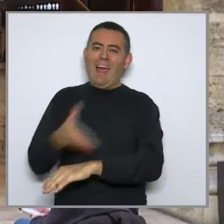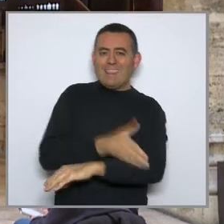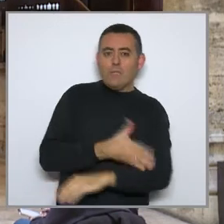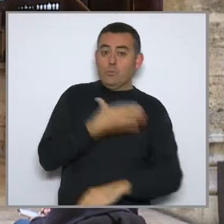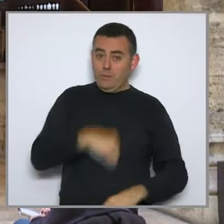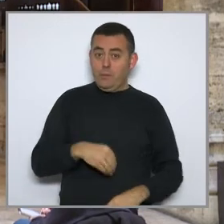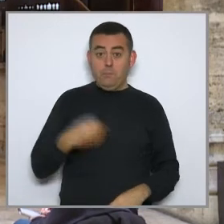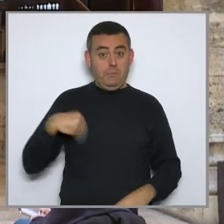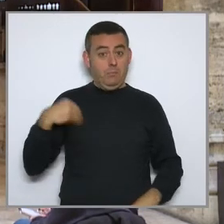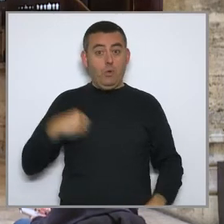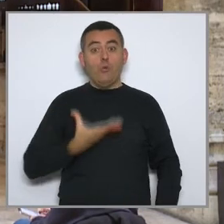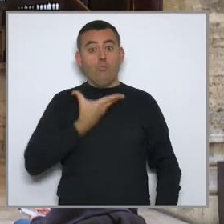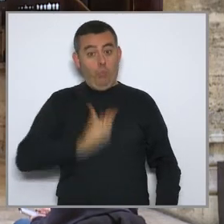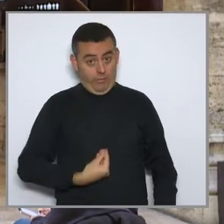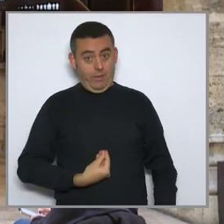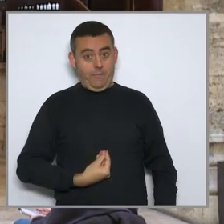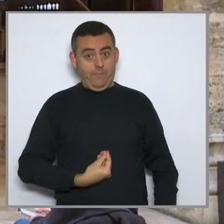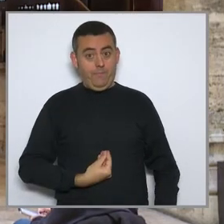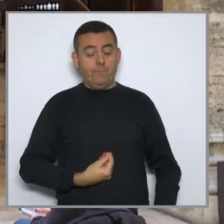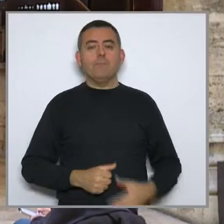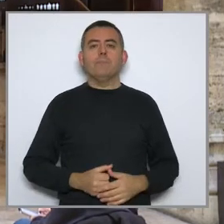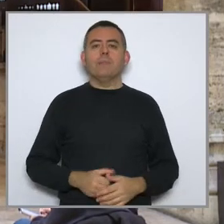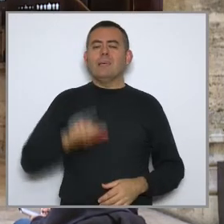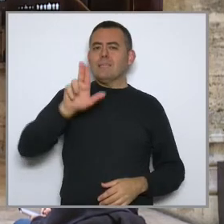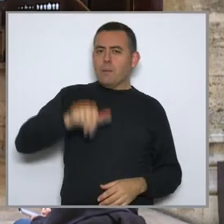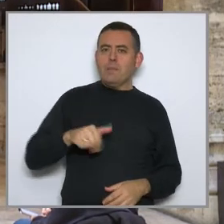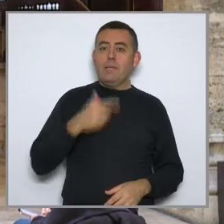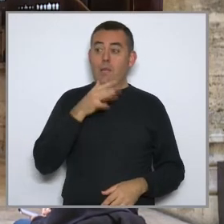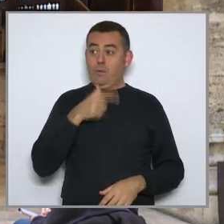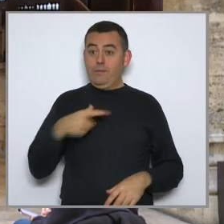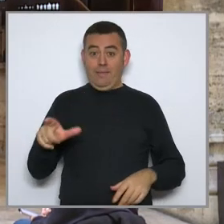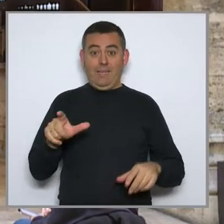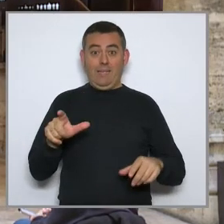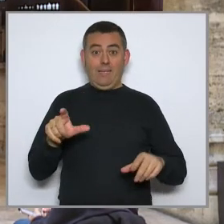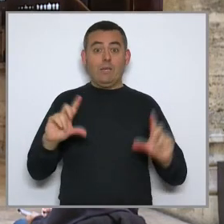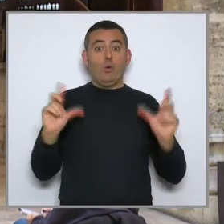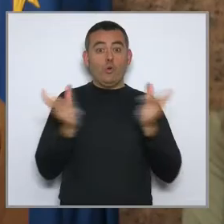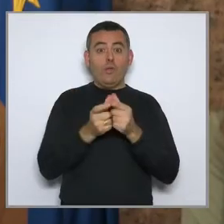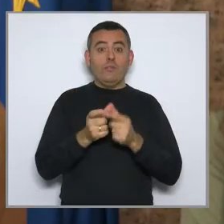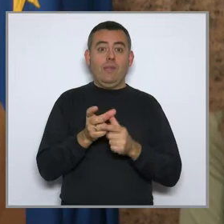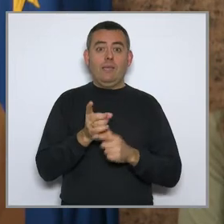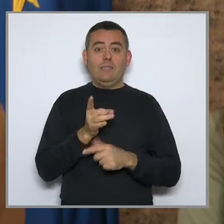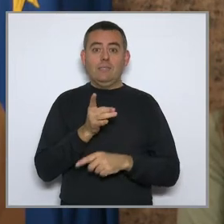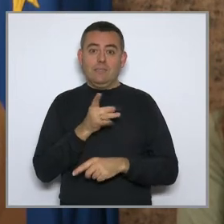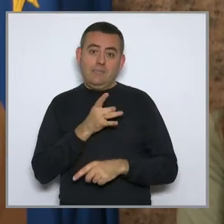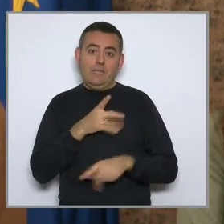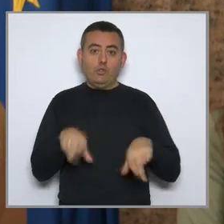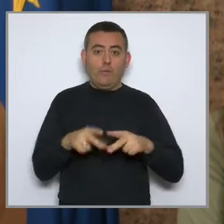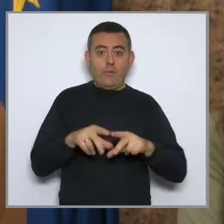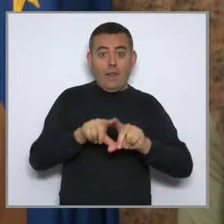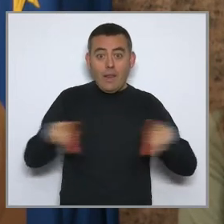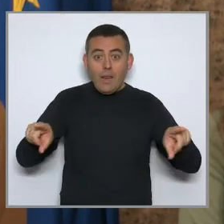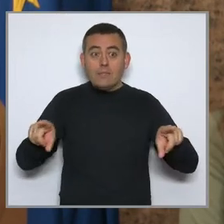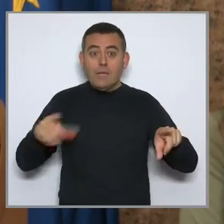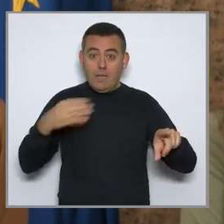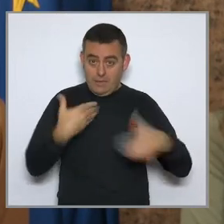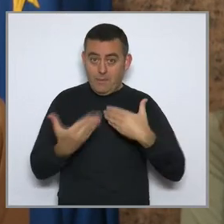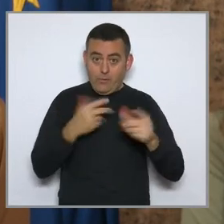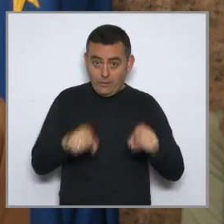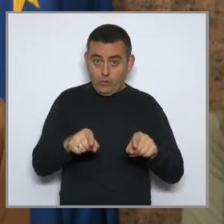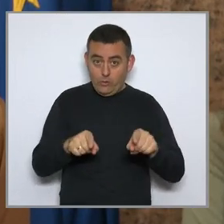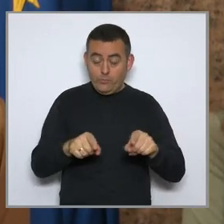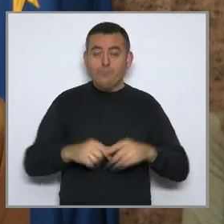això s'ha plantejat en esta reunió on estan precisament els agents socials. No, en esta reunió no hem plantejat aquestes qüestions, hem estat